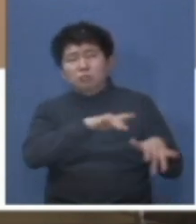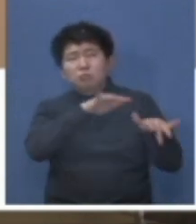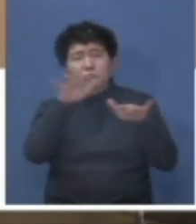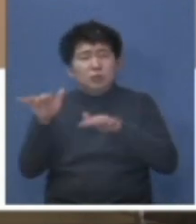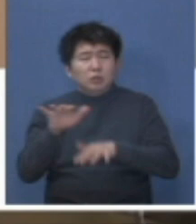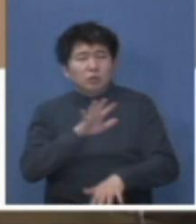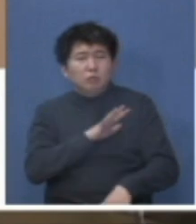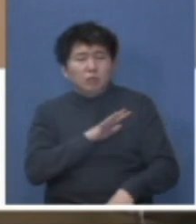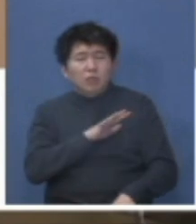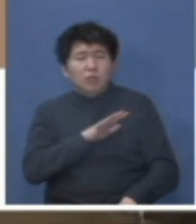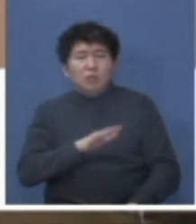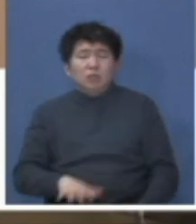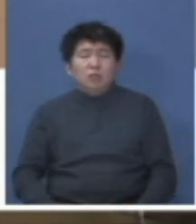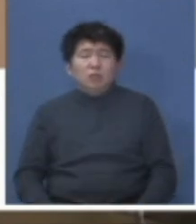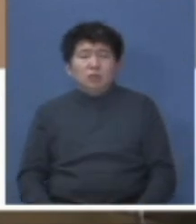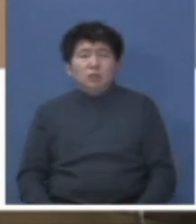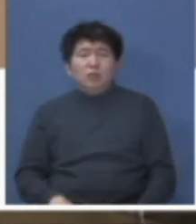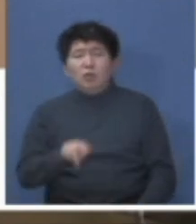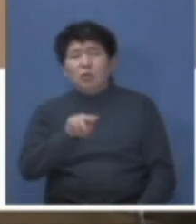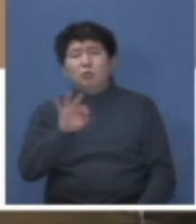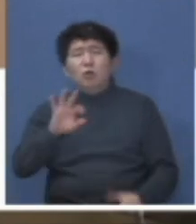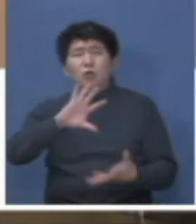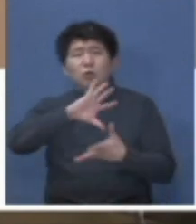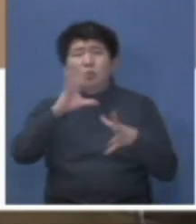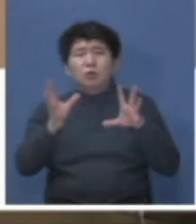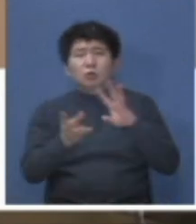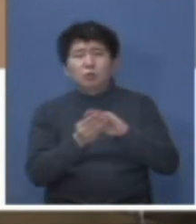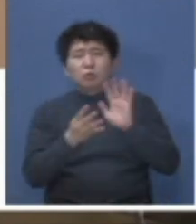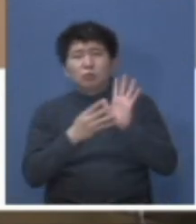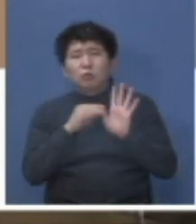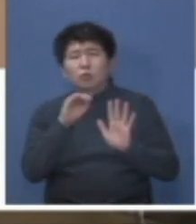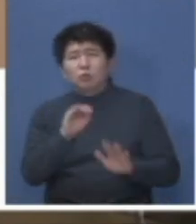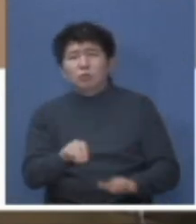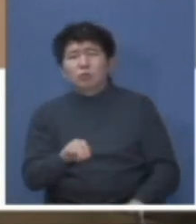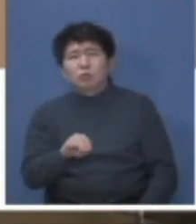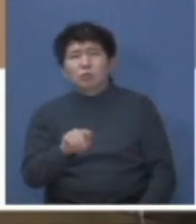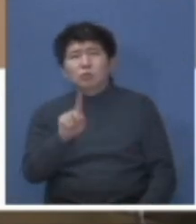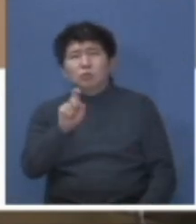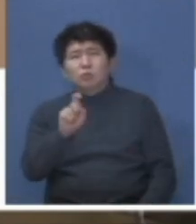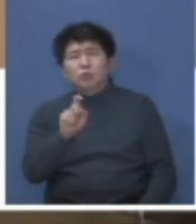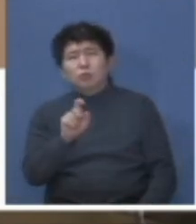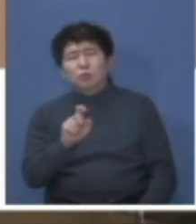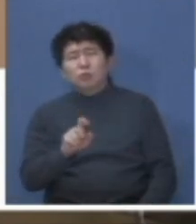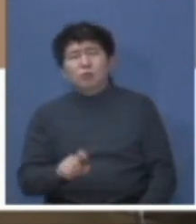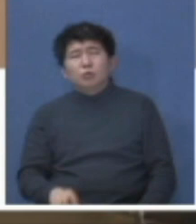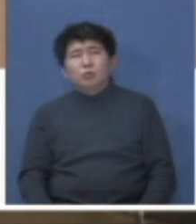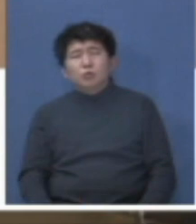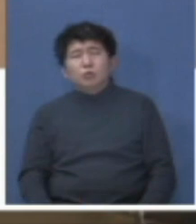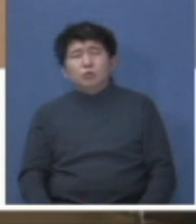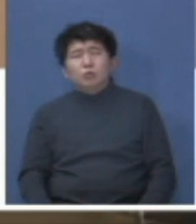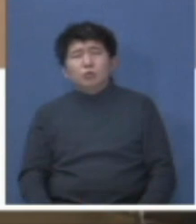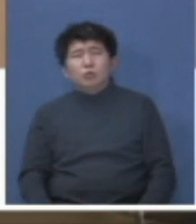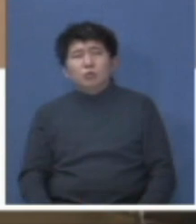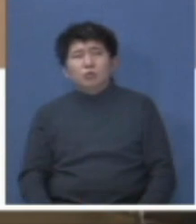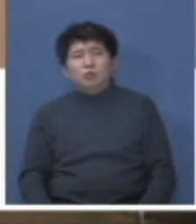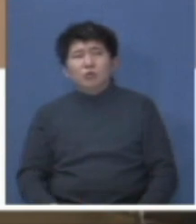зерттеу жұмыстарының нәтижесі бойынша 9160 гектар жерде зияндылық шегінен